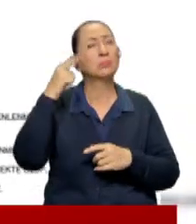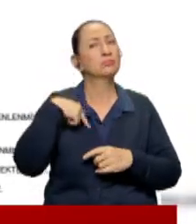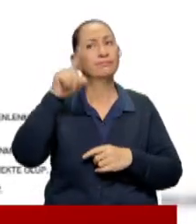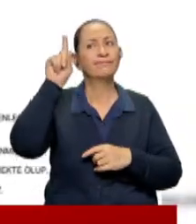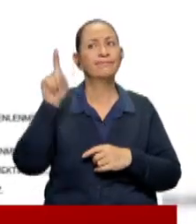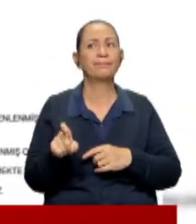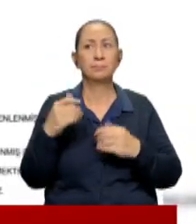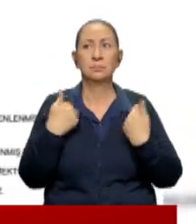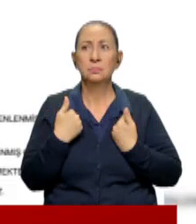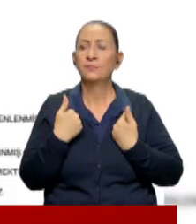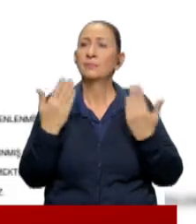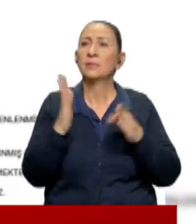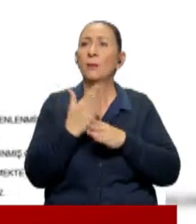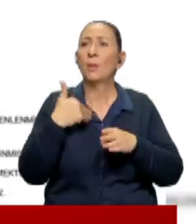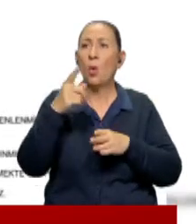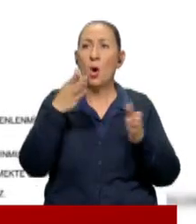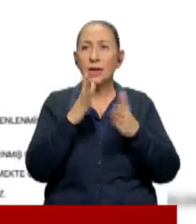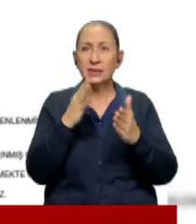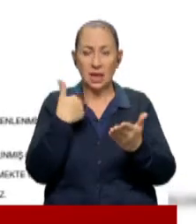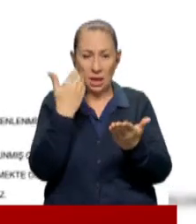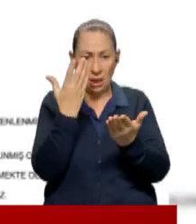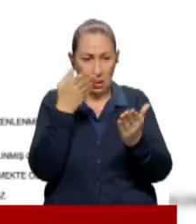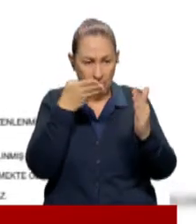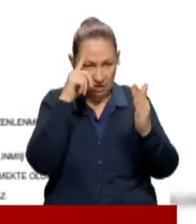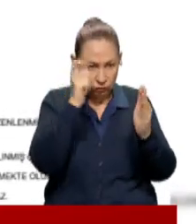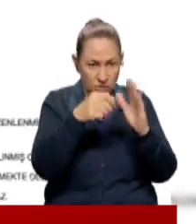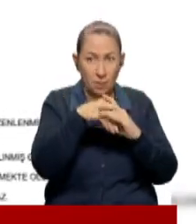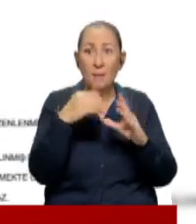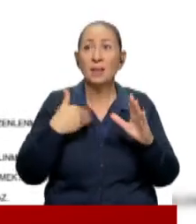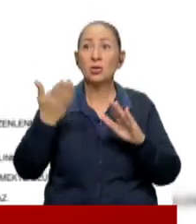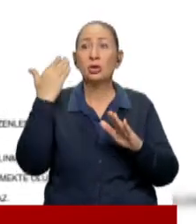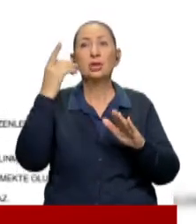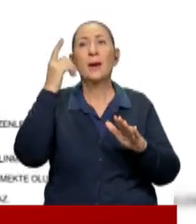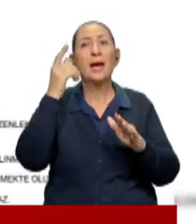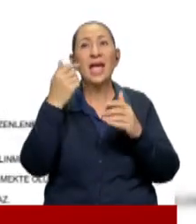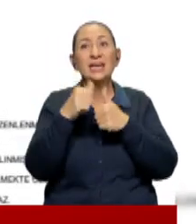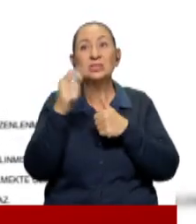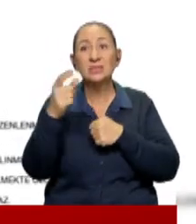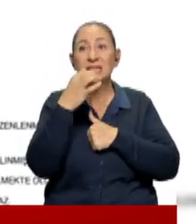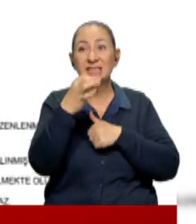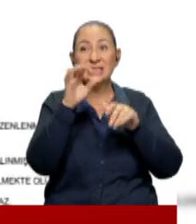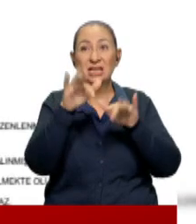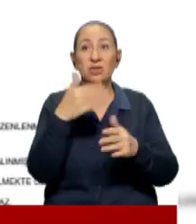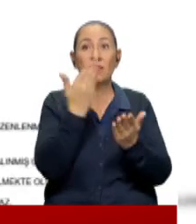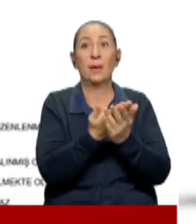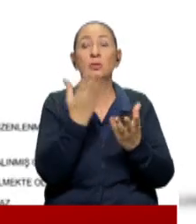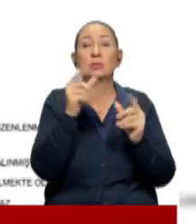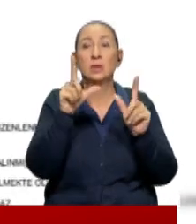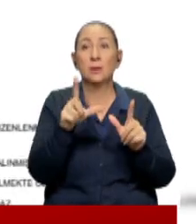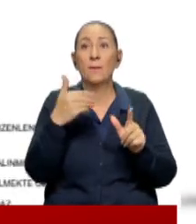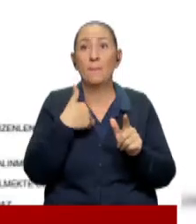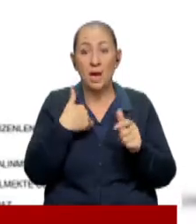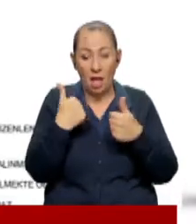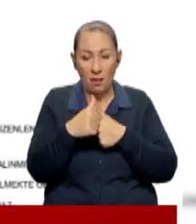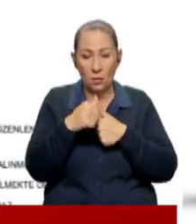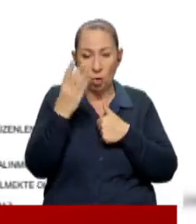soru işareti var. Çünkü ben o adrese kayıt olabilmek için benden daha önce kayıtlı olan eşimin izin dilekçesi vermesi gerekti. Ben